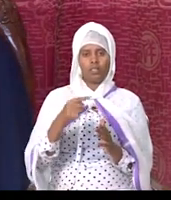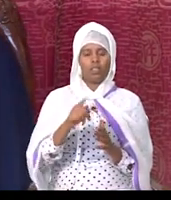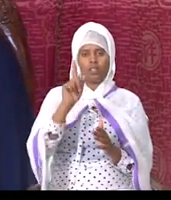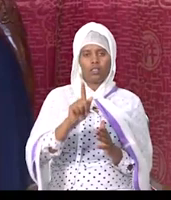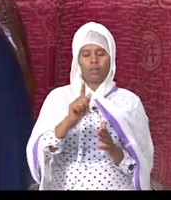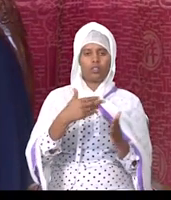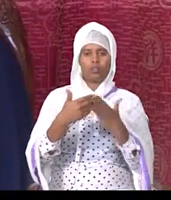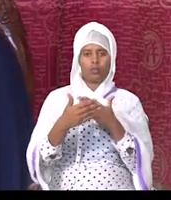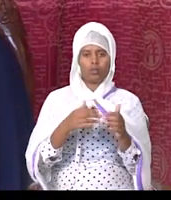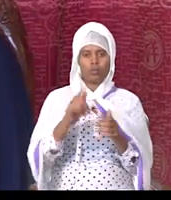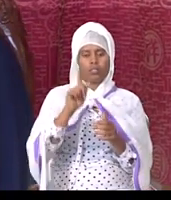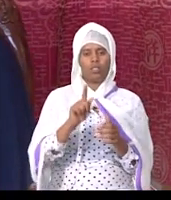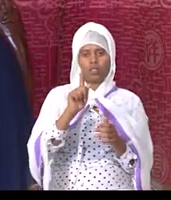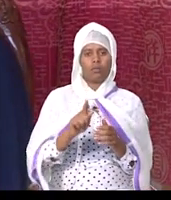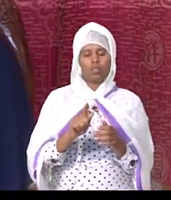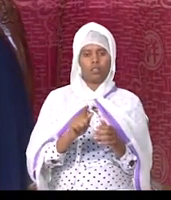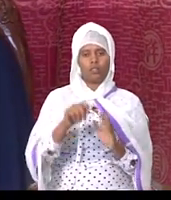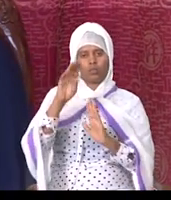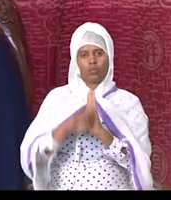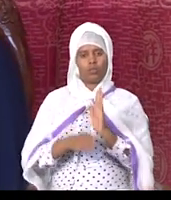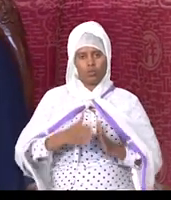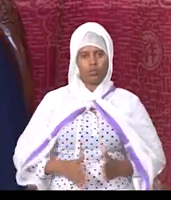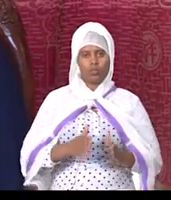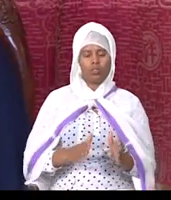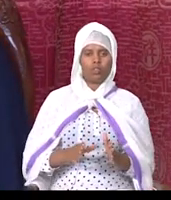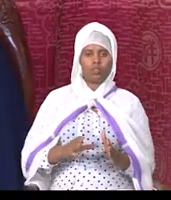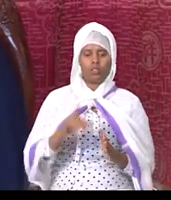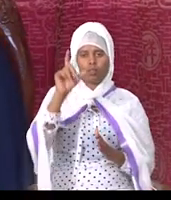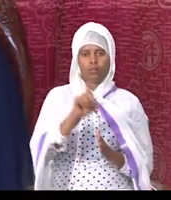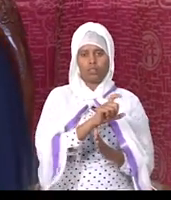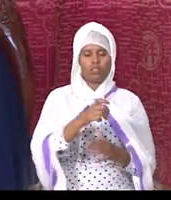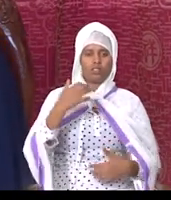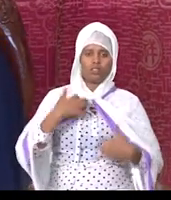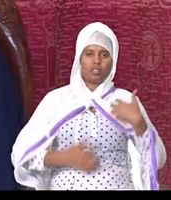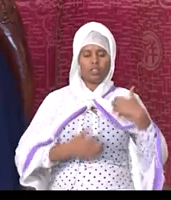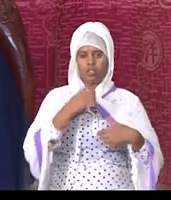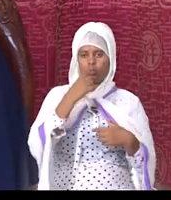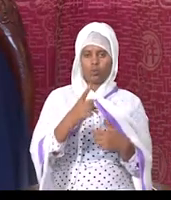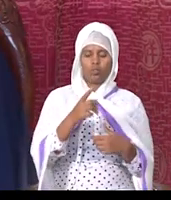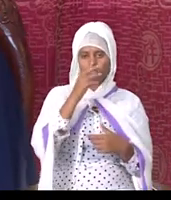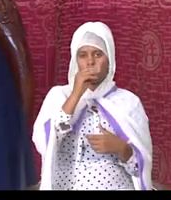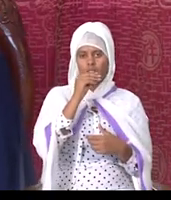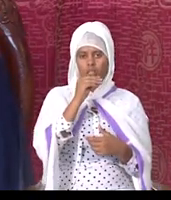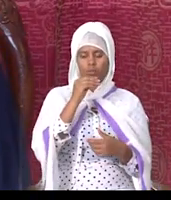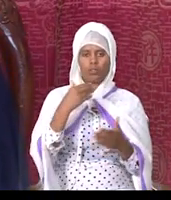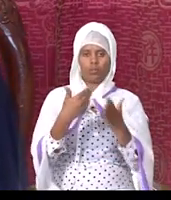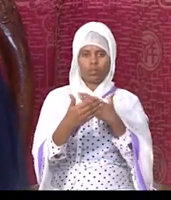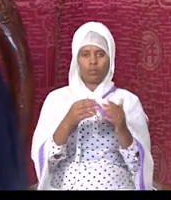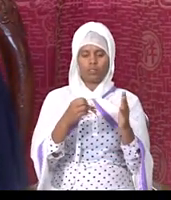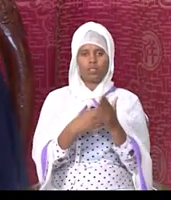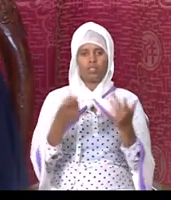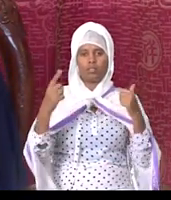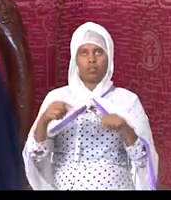قال زي نبيات زفصموا نبيات كورديو كولديو كسقليو كساقيو يلوم سنبيو